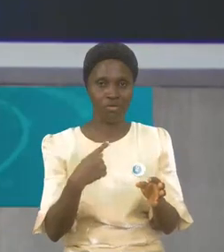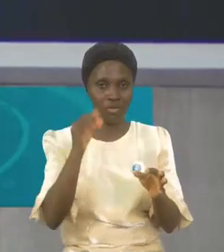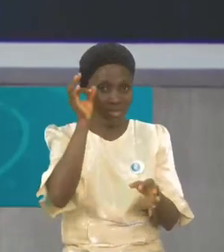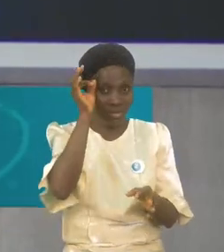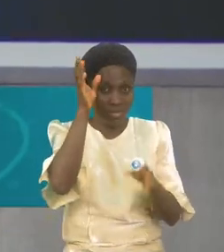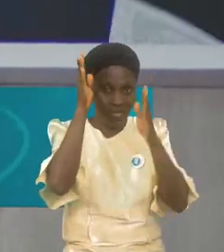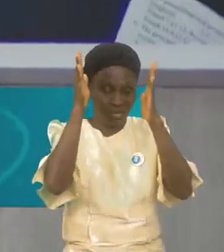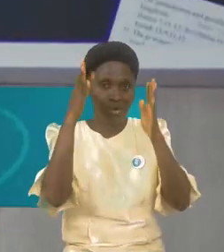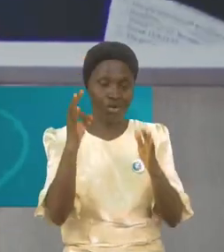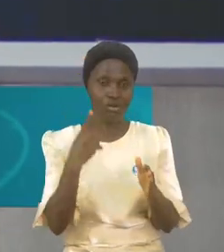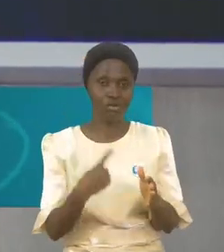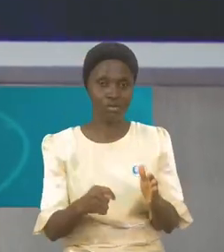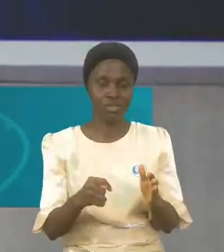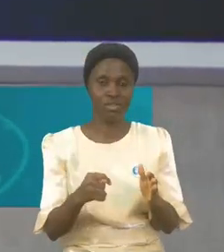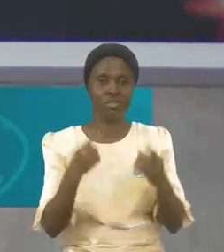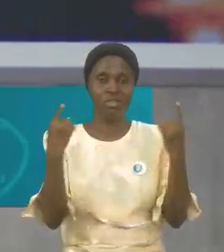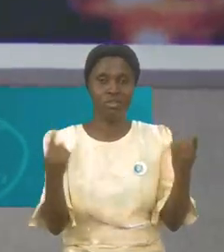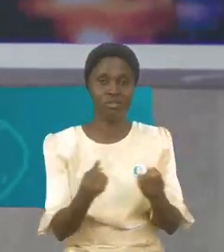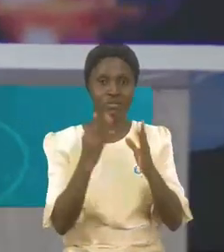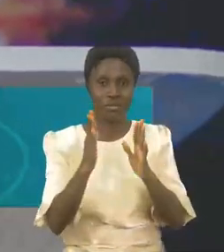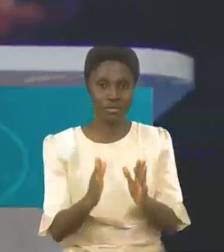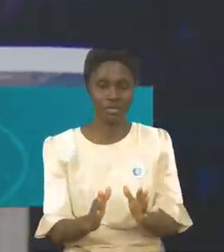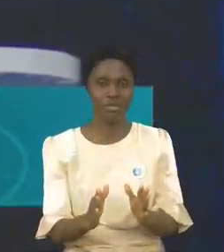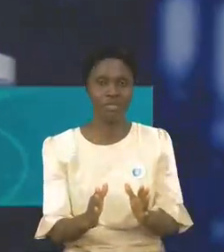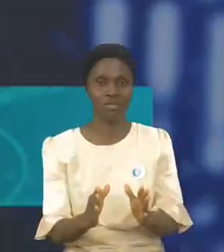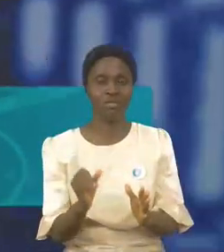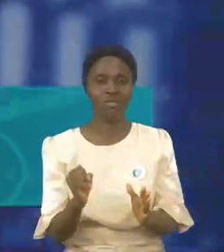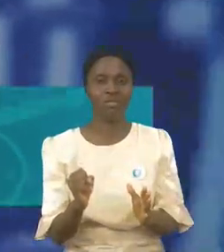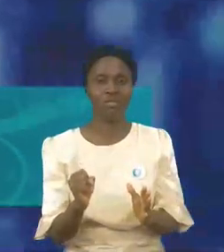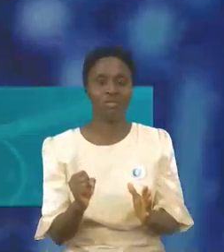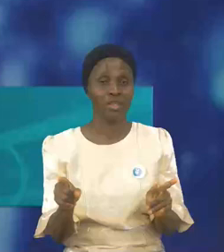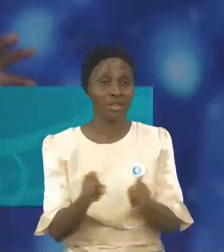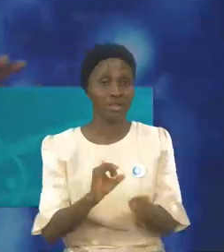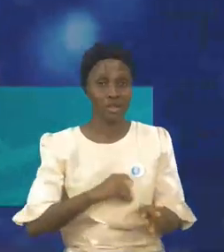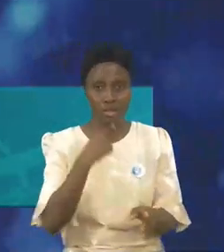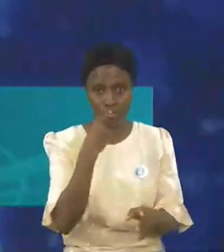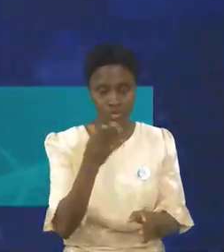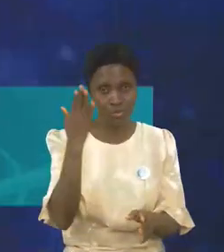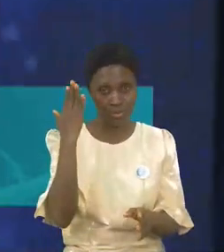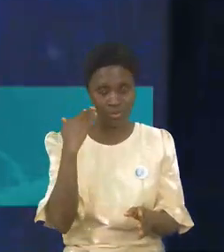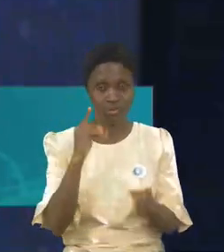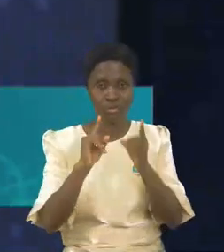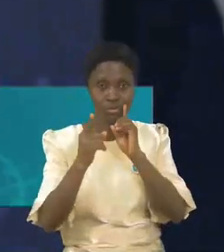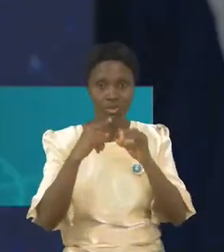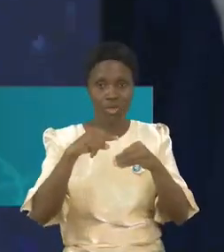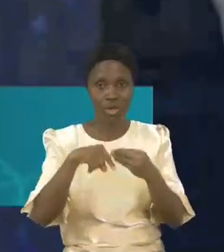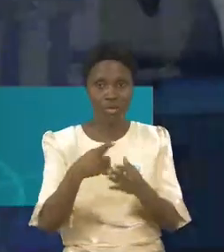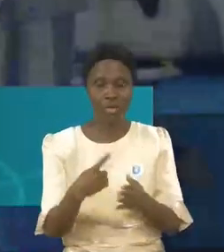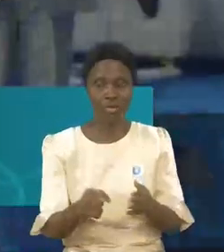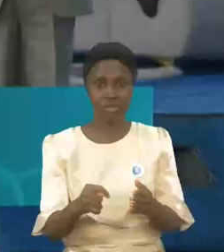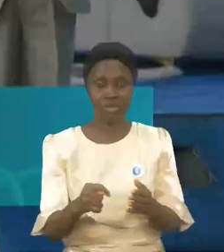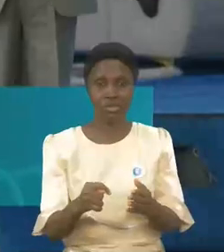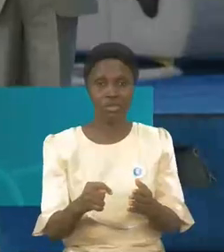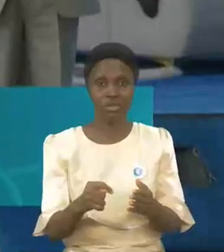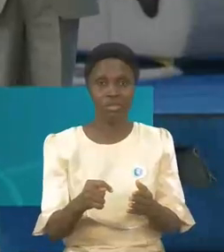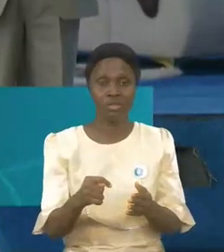l'horreur des impies. La tyrannie et l'horreur des impies.